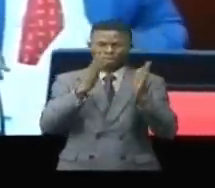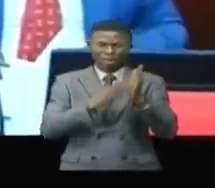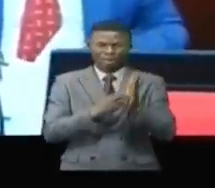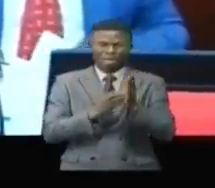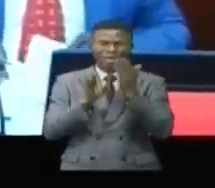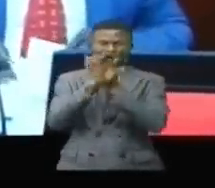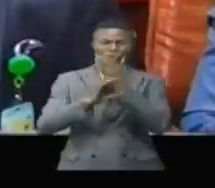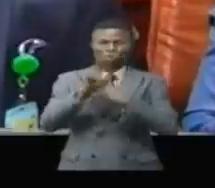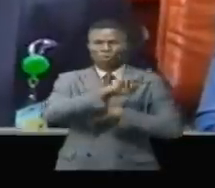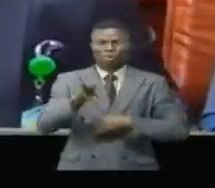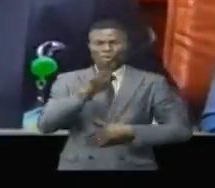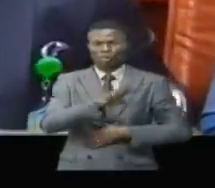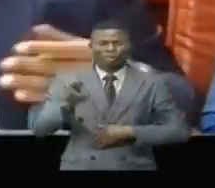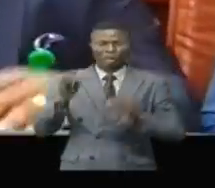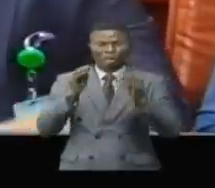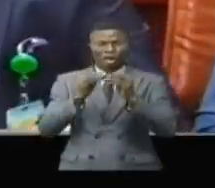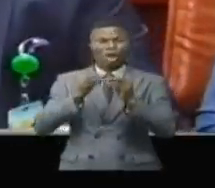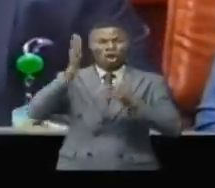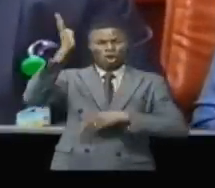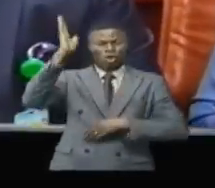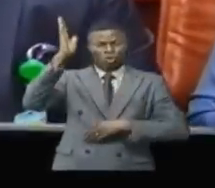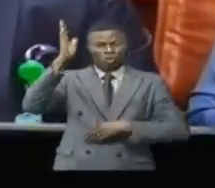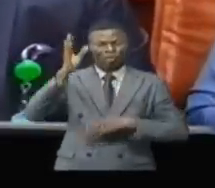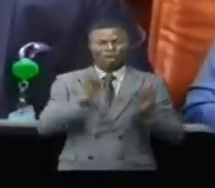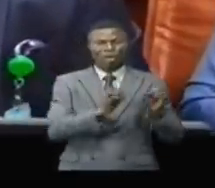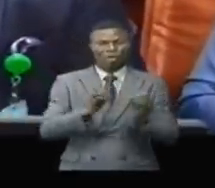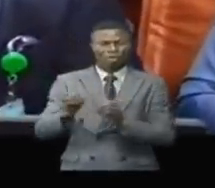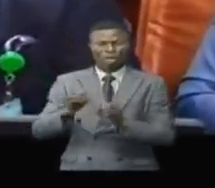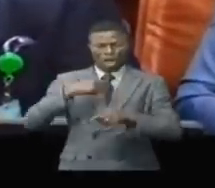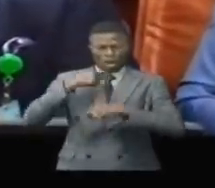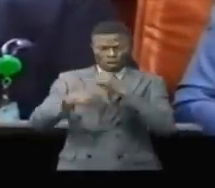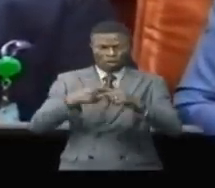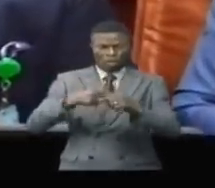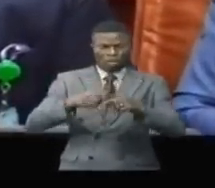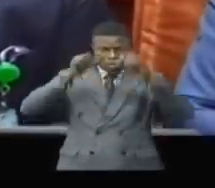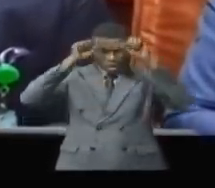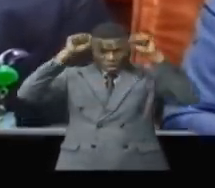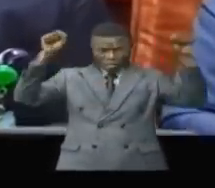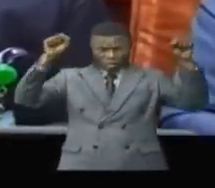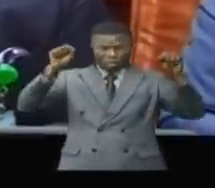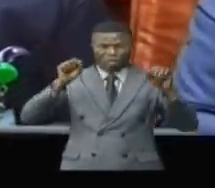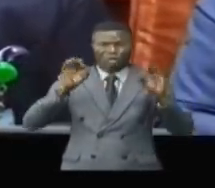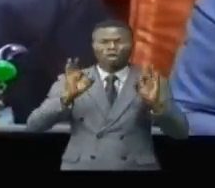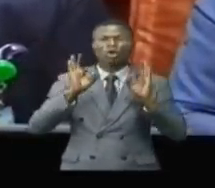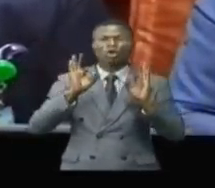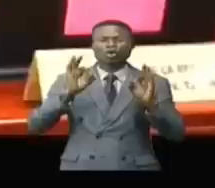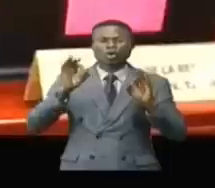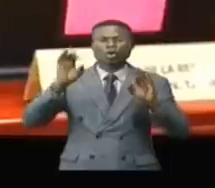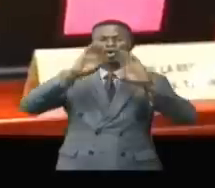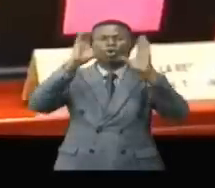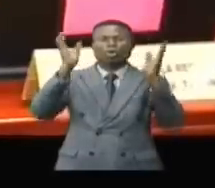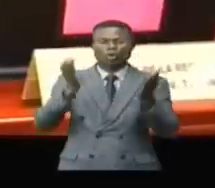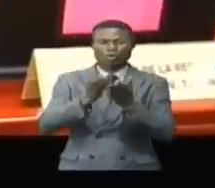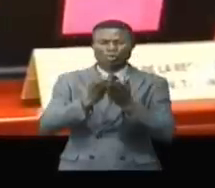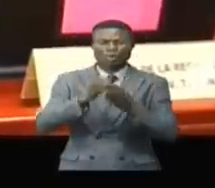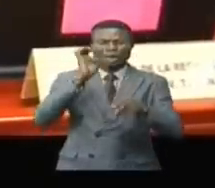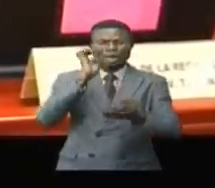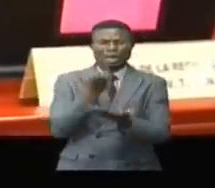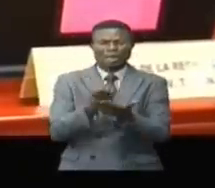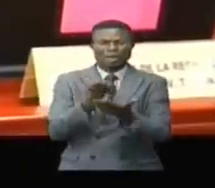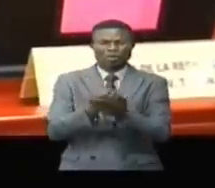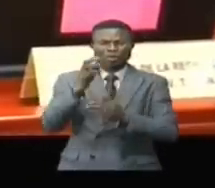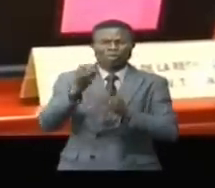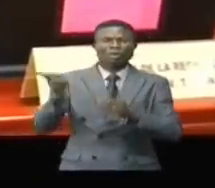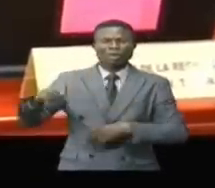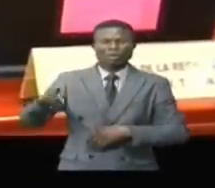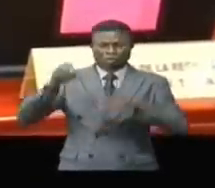août 2022. Ces assises qui vont consacrer les débuts de la présidence en exercice de cette communauté économique régionale par le président